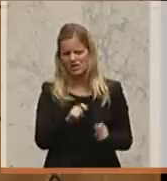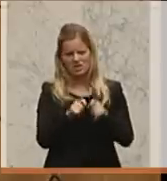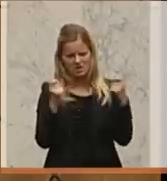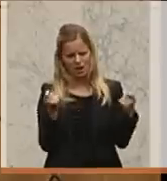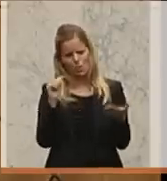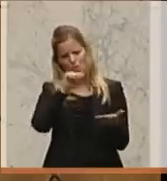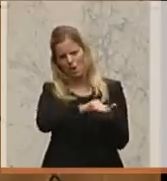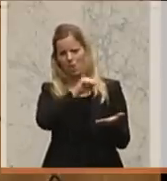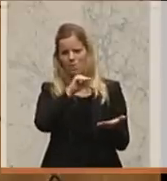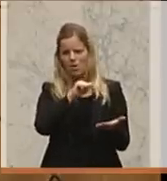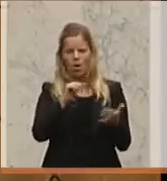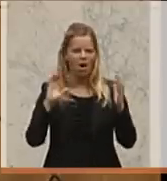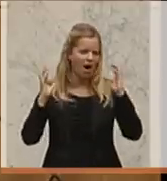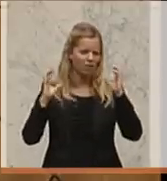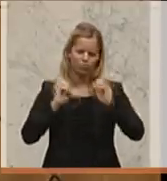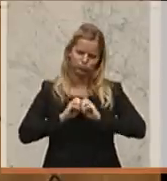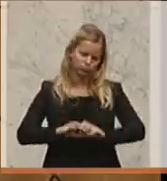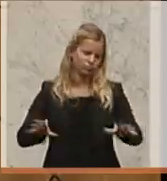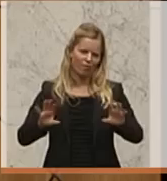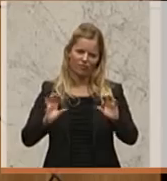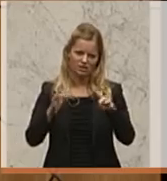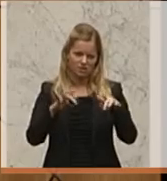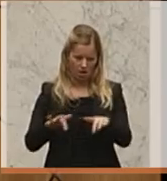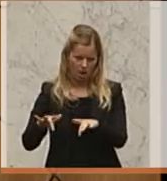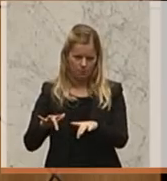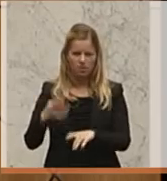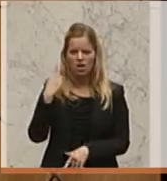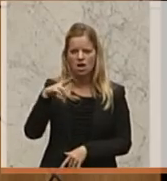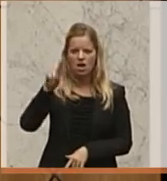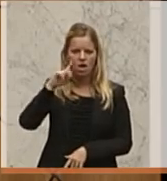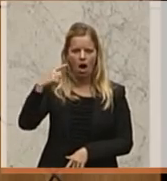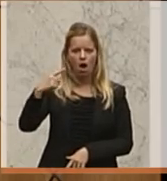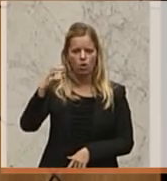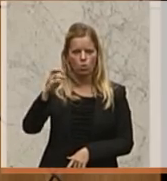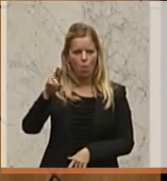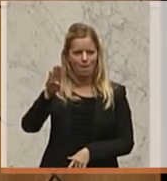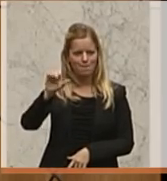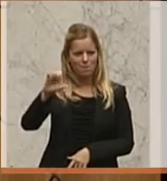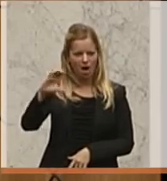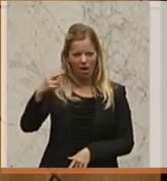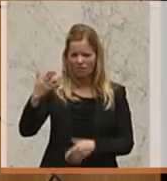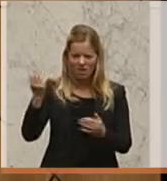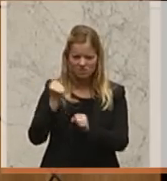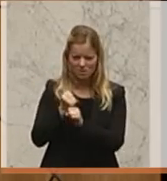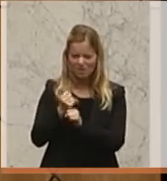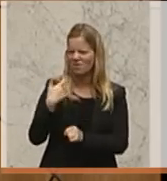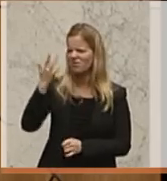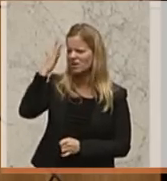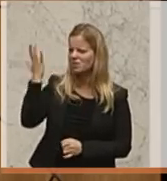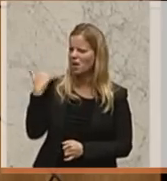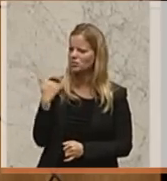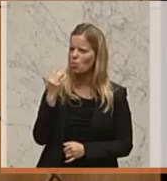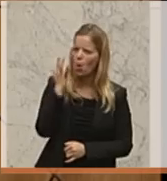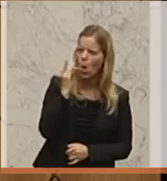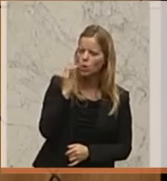geben, kein Radio, wo das bekannt wird. Was hat der Herr Gorbach gemacht? Ich weiß gar nicht, ob es zu dem Zeitpunkt jetzt ein Blauer oder Rauscher war. Immer wieder